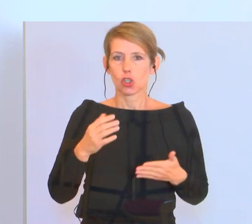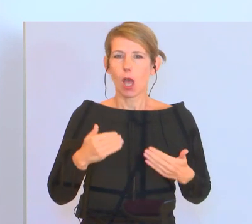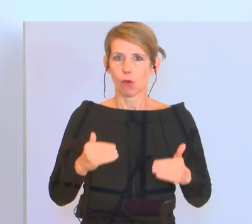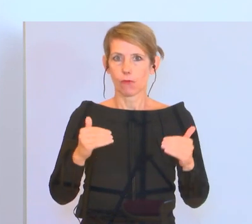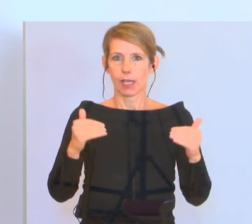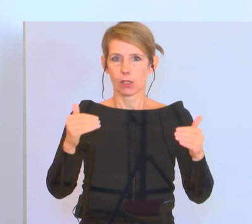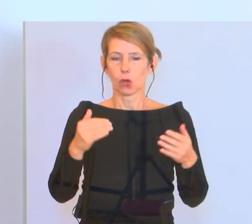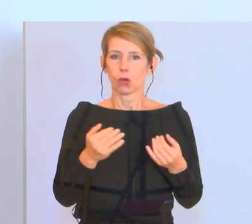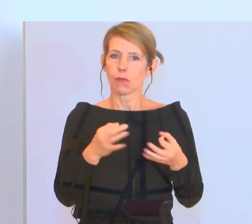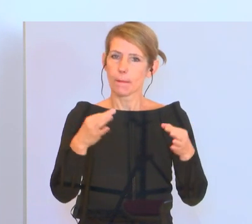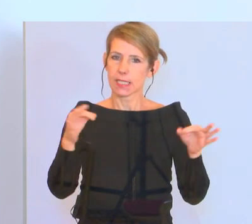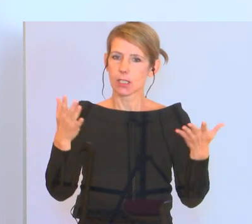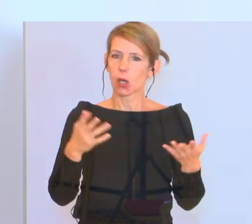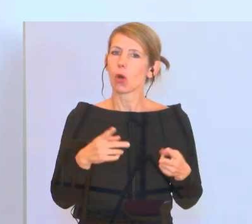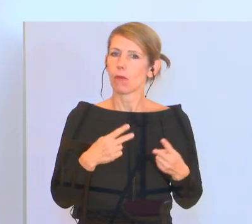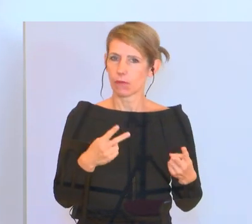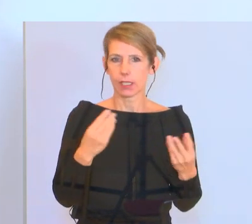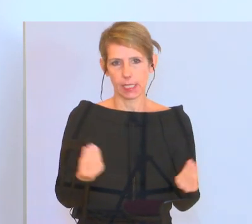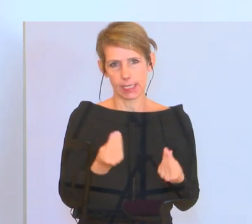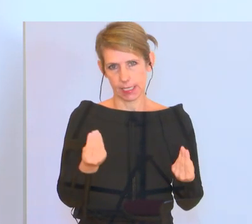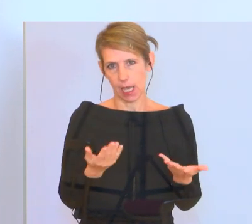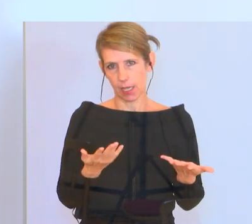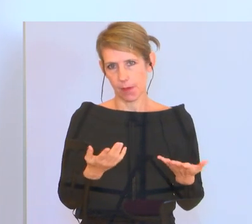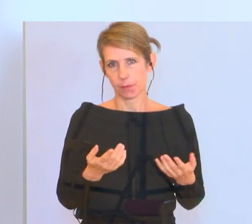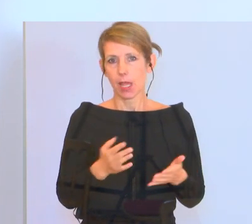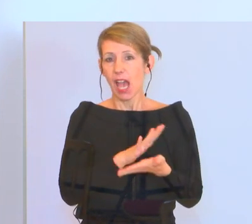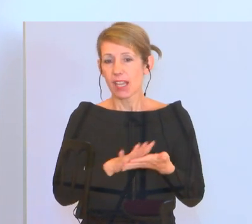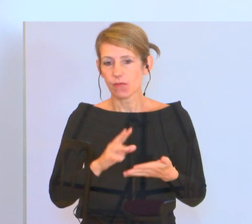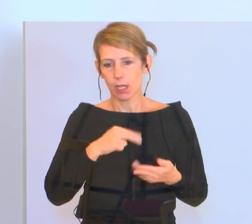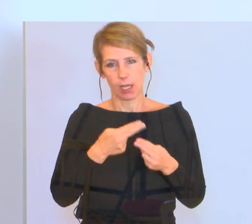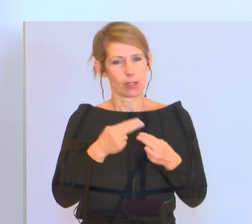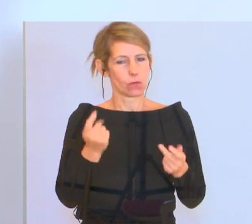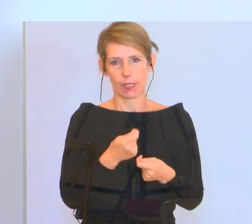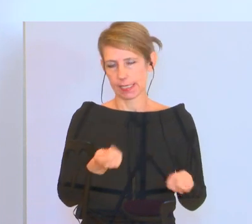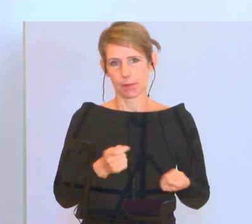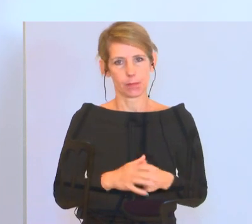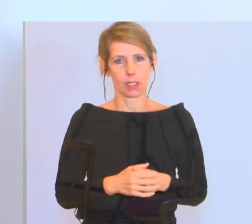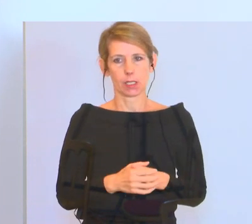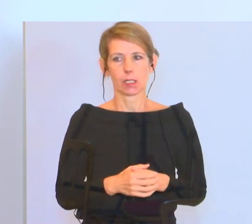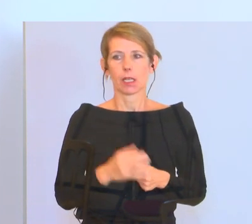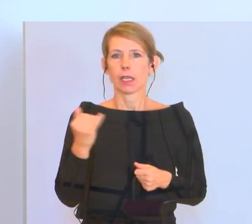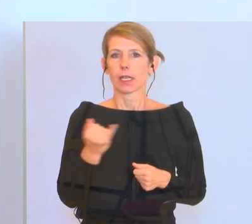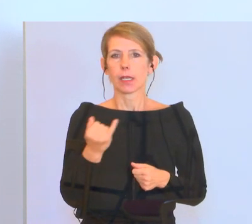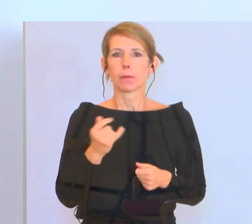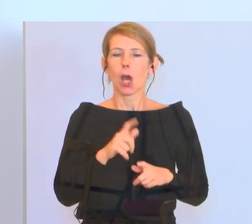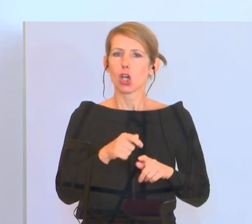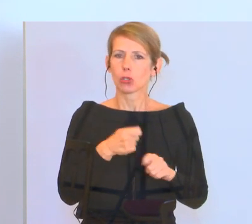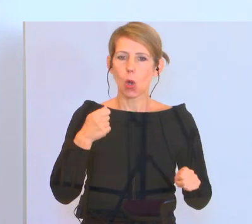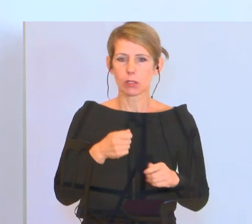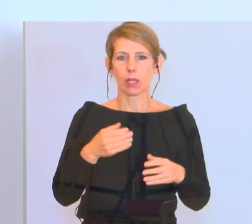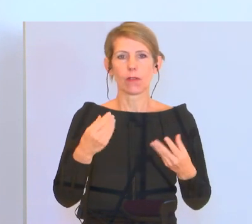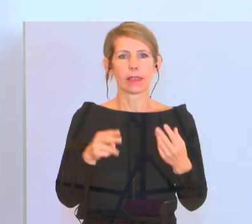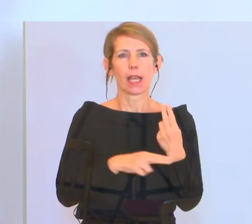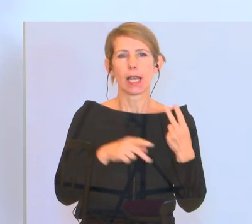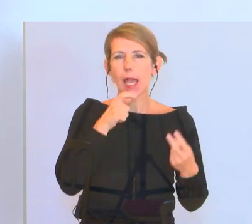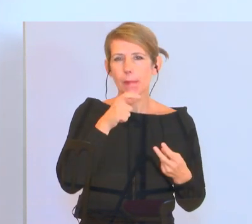komplexe Angelegenheit, auf die es leider keine pauschale, einfache Antwort gibt. Das ständige und konsequente Modernisieren der